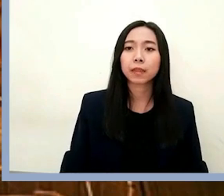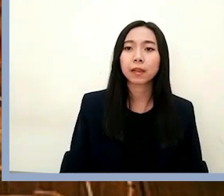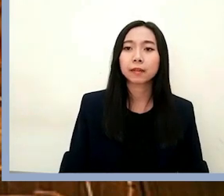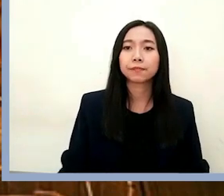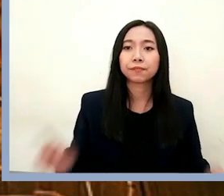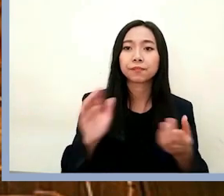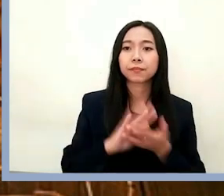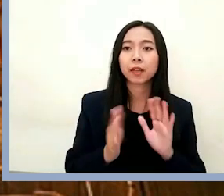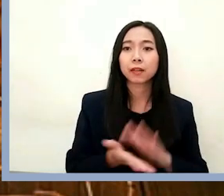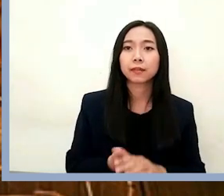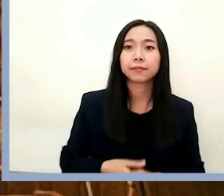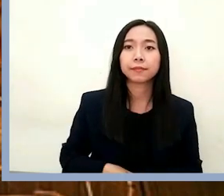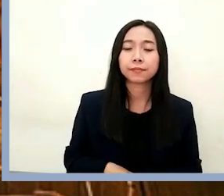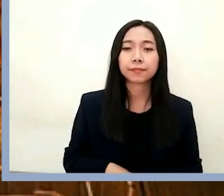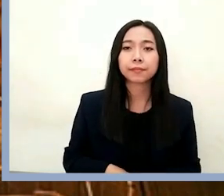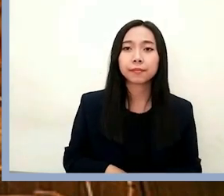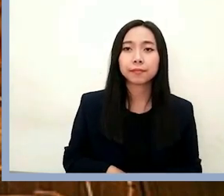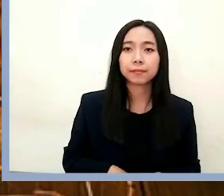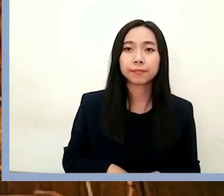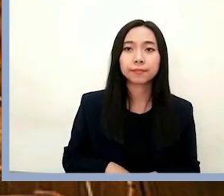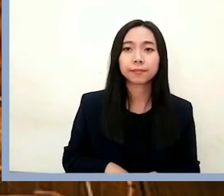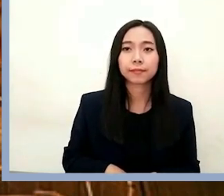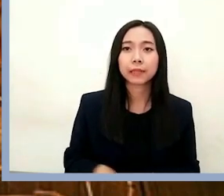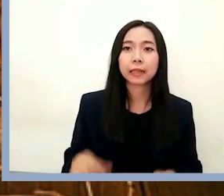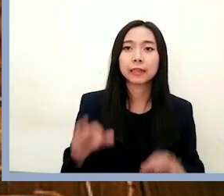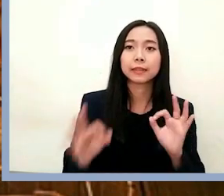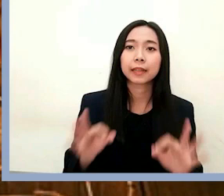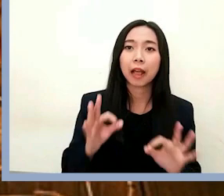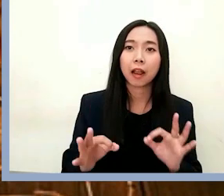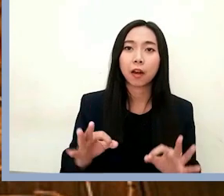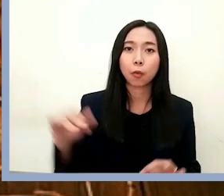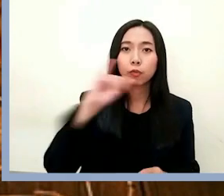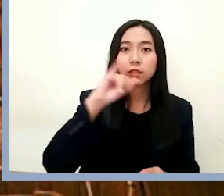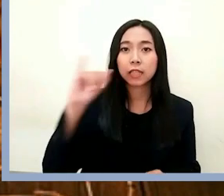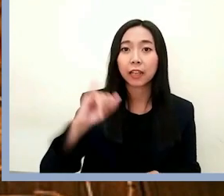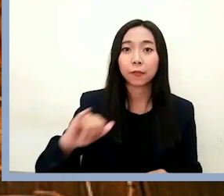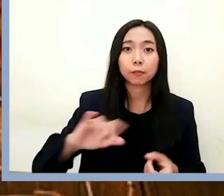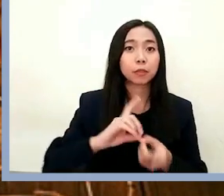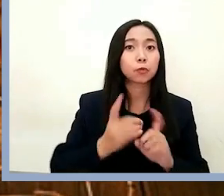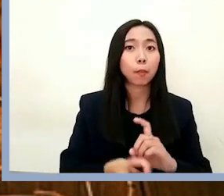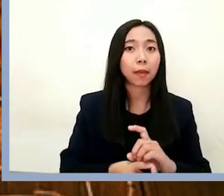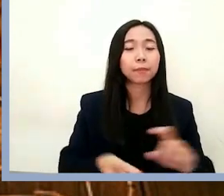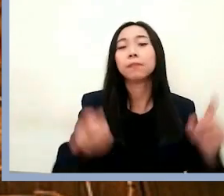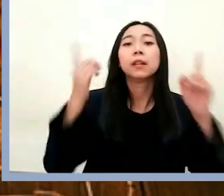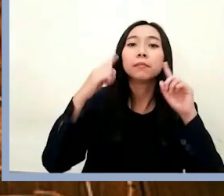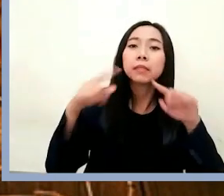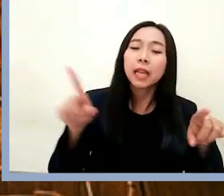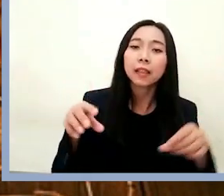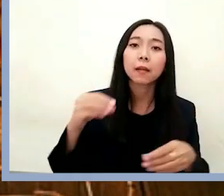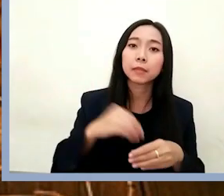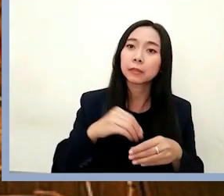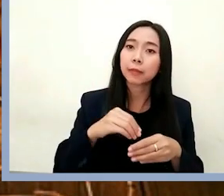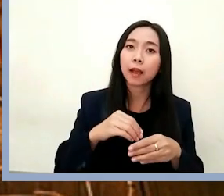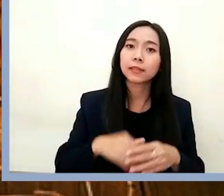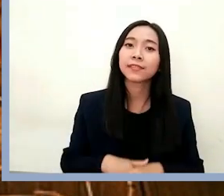ini juga tantangan buat kita apabila sakit yang bertobat menyatakan dengan memberi persembahan dari Separuh